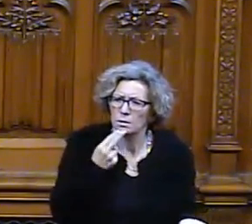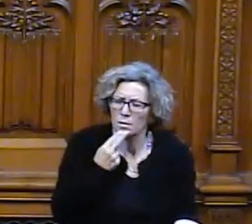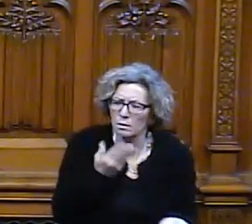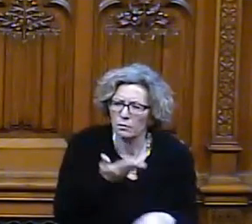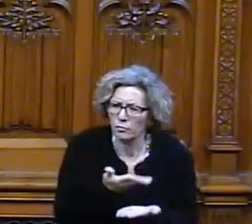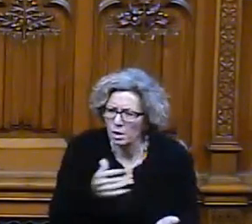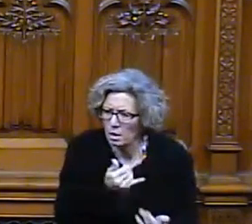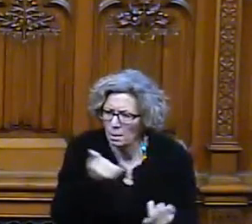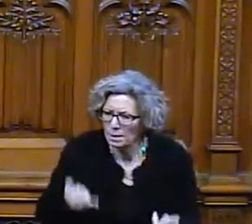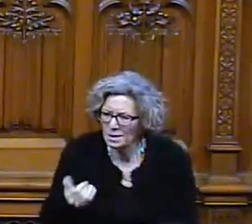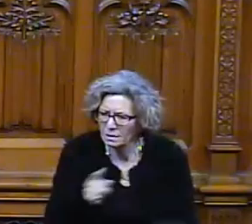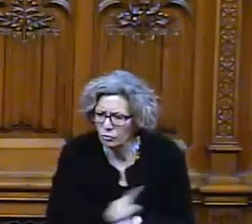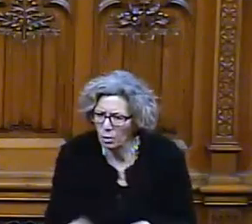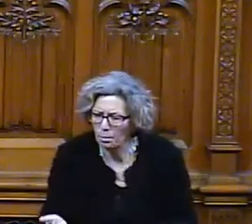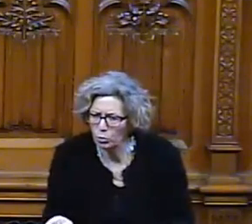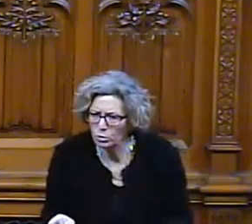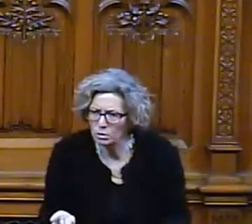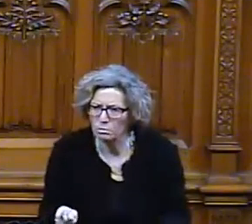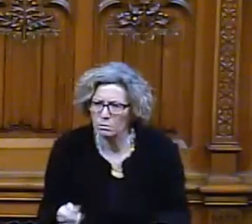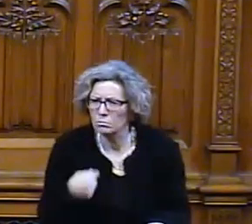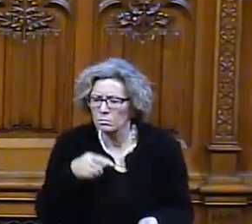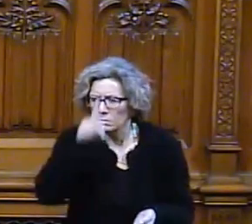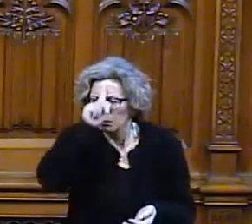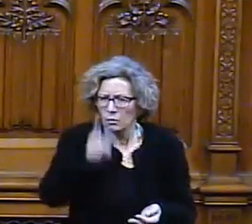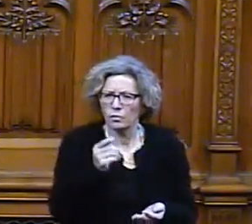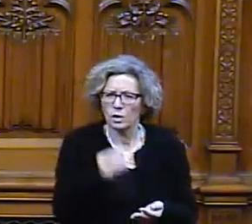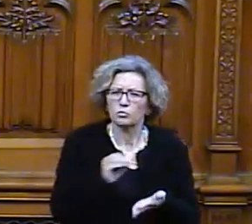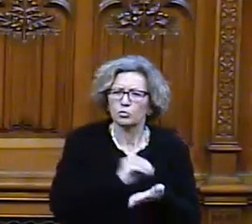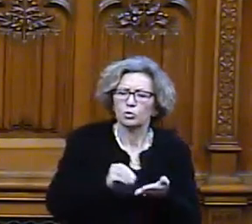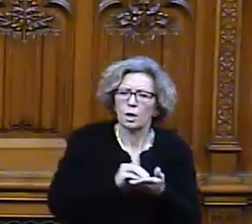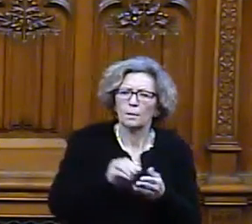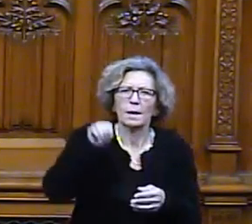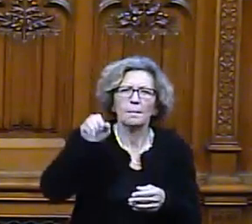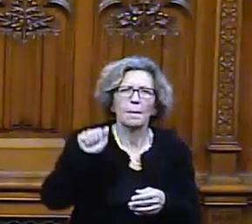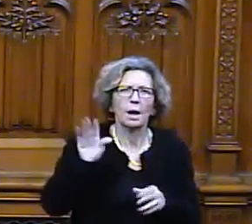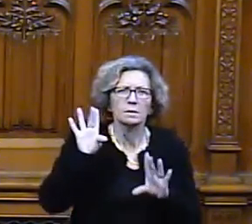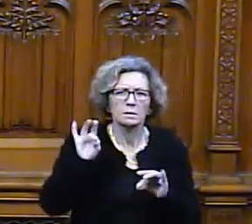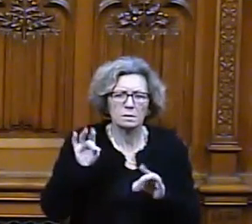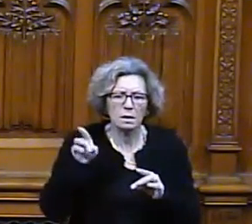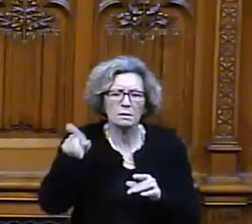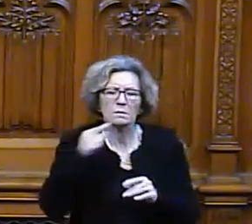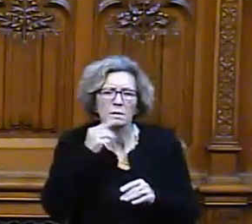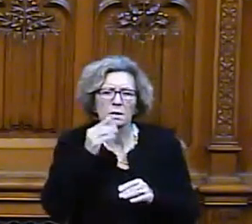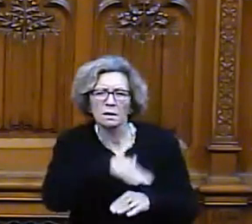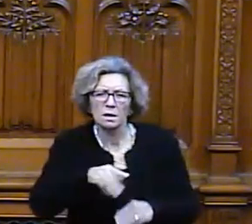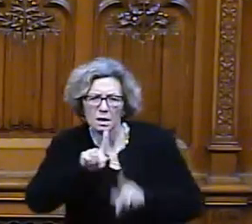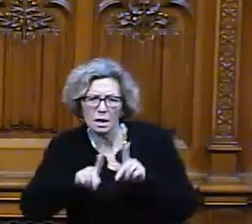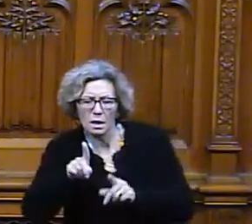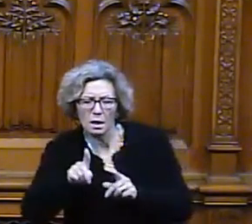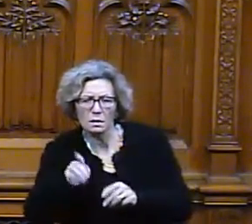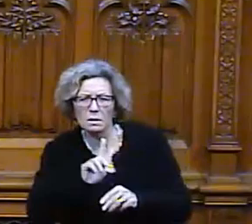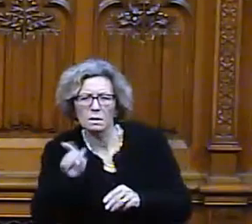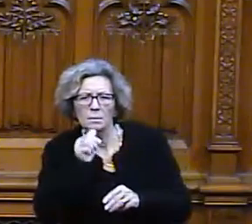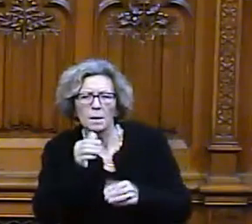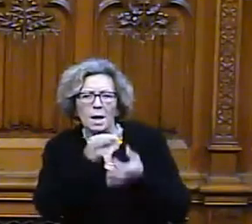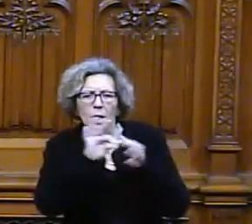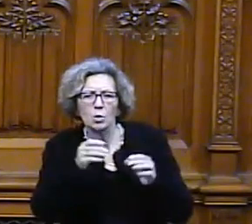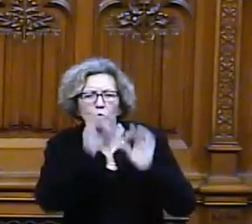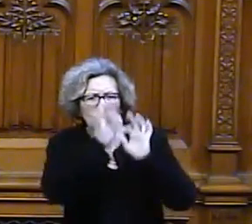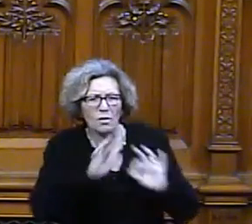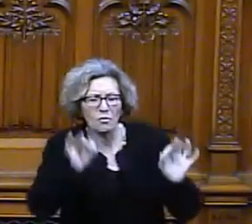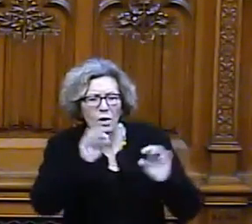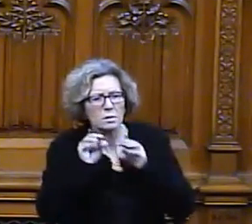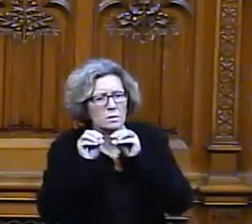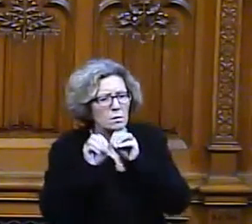bis dato das verboten? Ich meine, wir wissen von Schreiben der MA10, dass in den Kindergärten nicht mehr religiöse Feste gelehrt